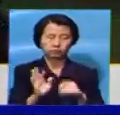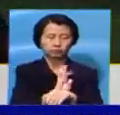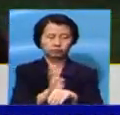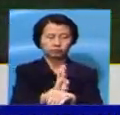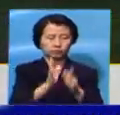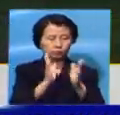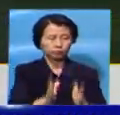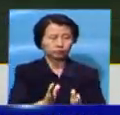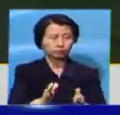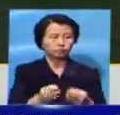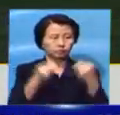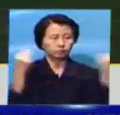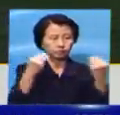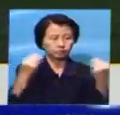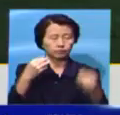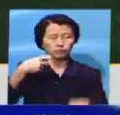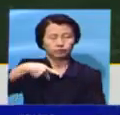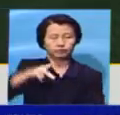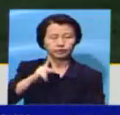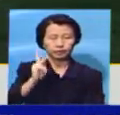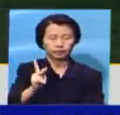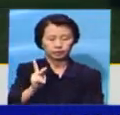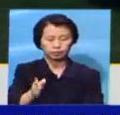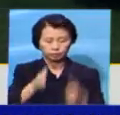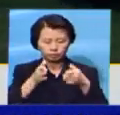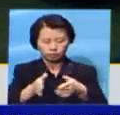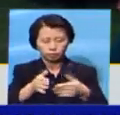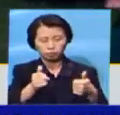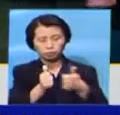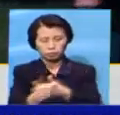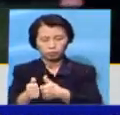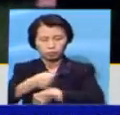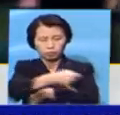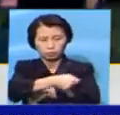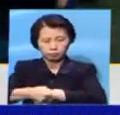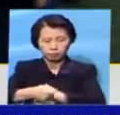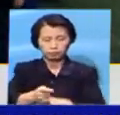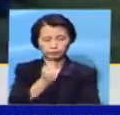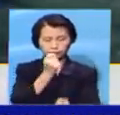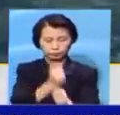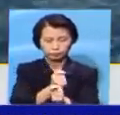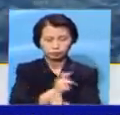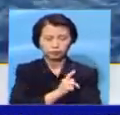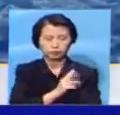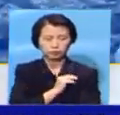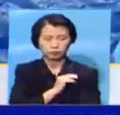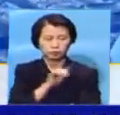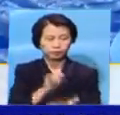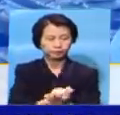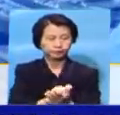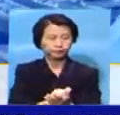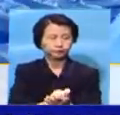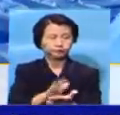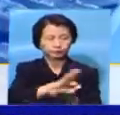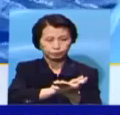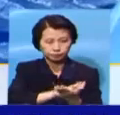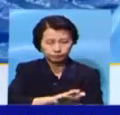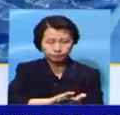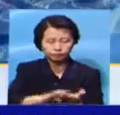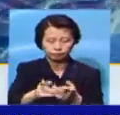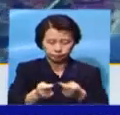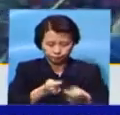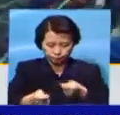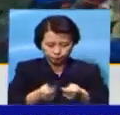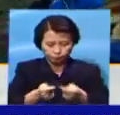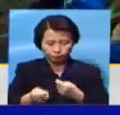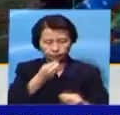Majlis pembenaran Kuantan MPK antara PBT yang mengikut garis panduan yang ditetapkan Kementerian itu aspek kebersihan oleh pengendali